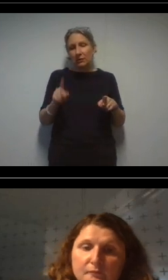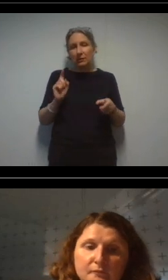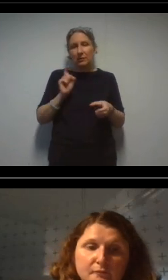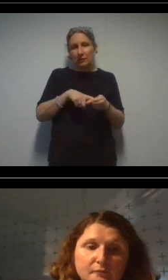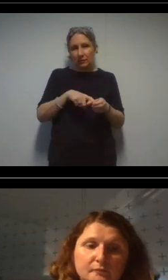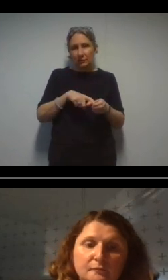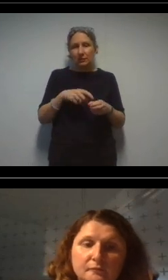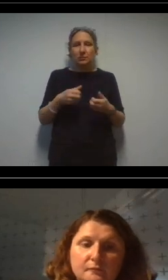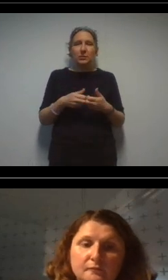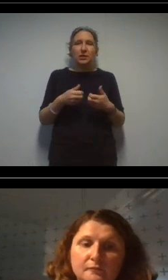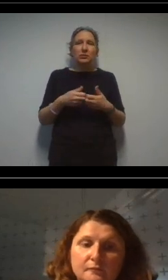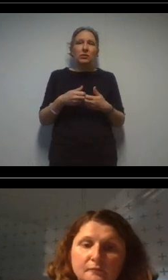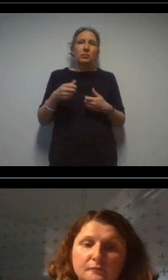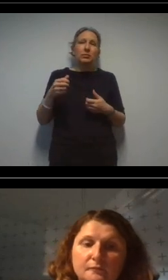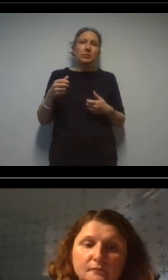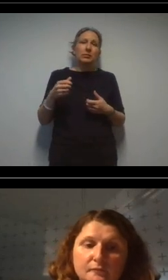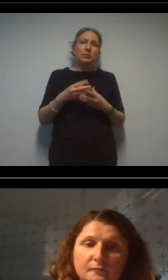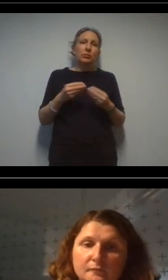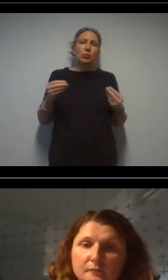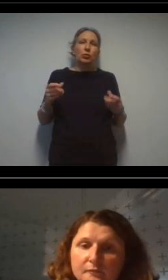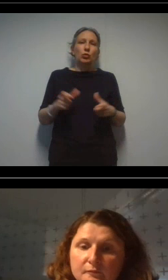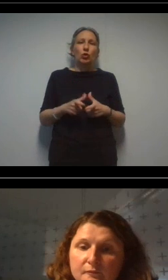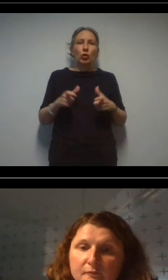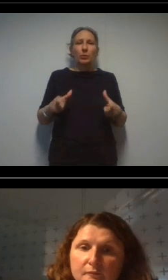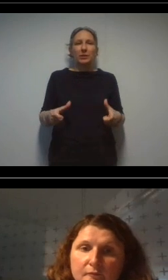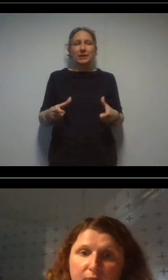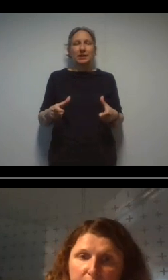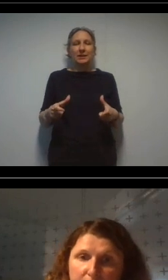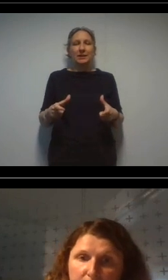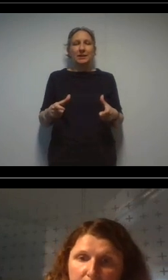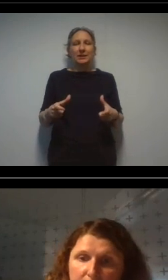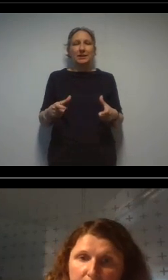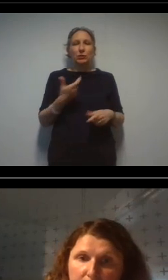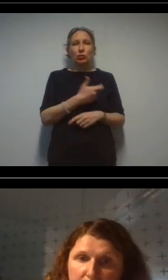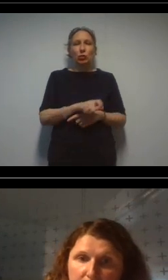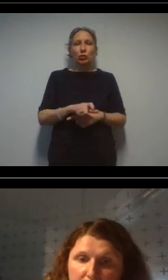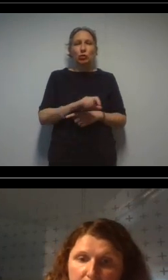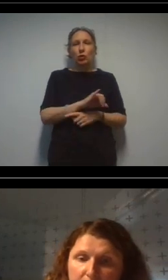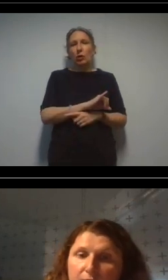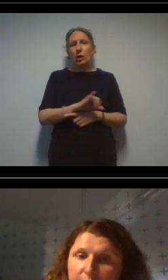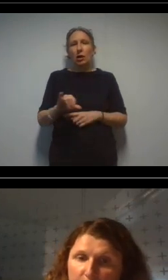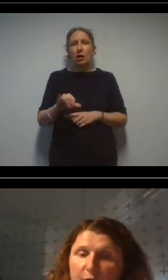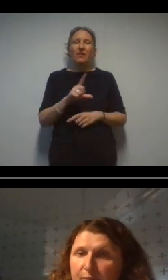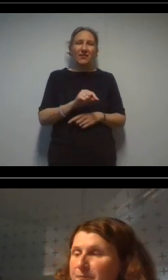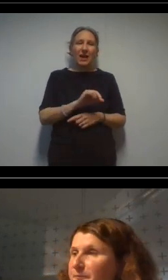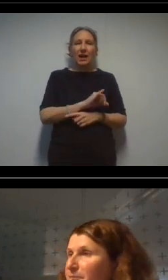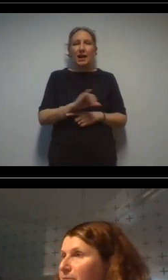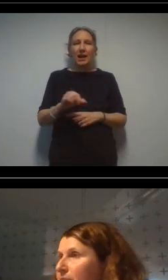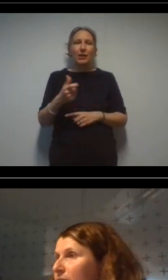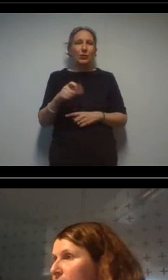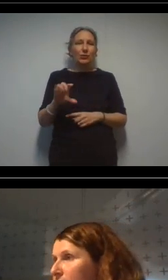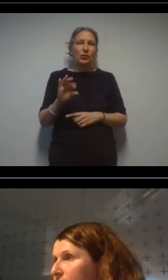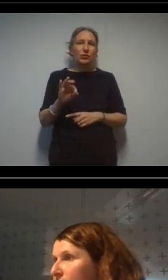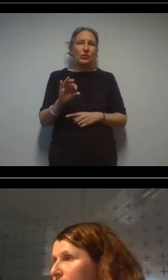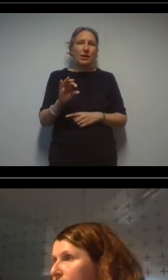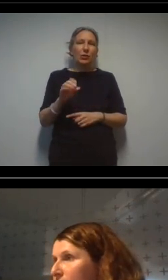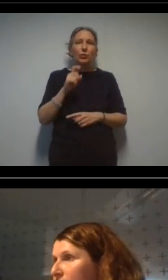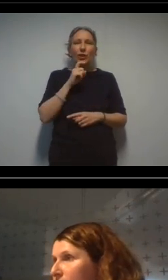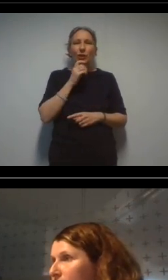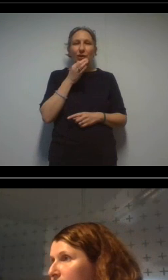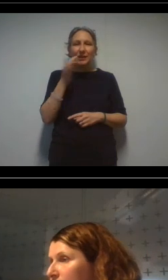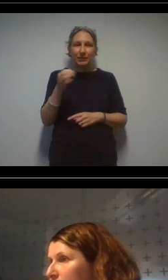une grande majorité des entreprises qui étaient entre 200 et entre 20 et 250 salariés, comme le disait tout à l'heure Caroline. Alors